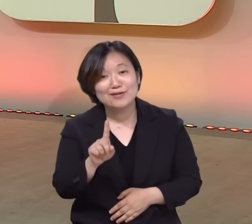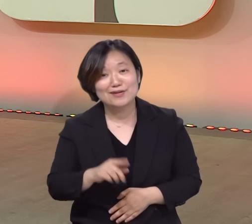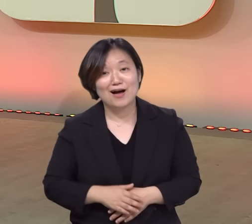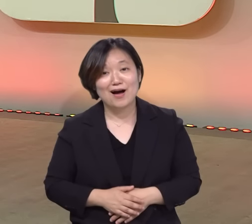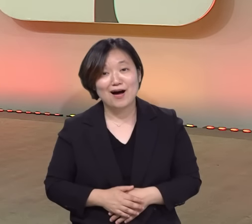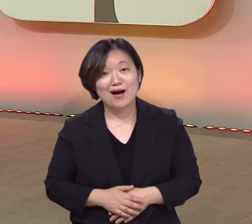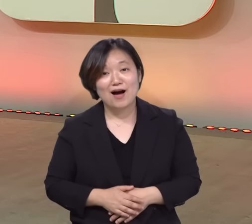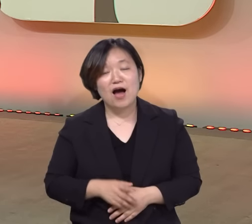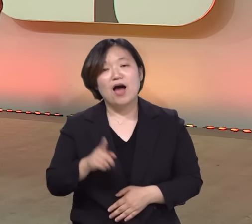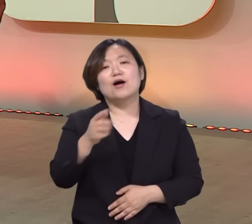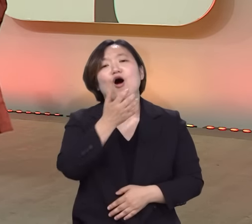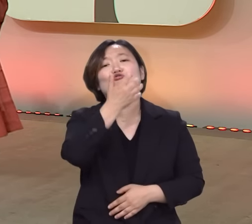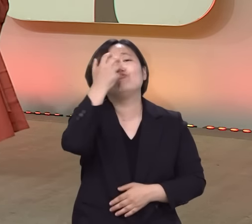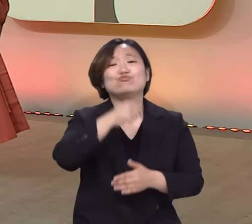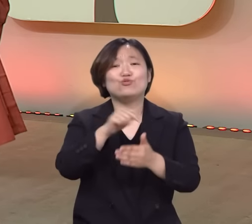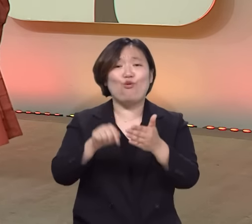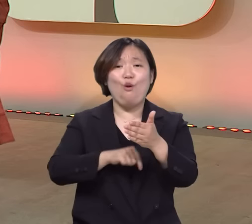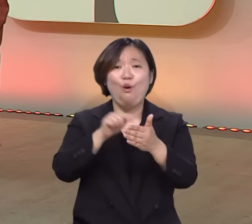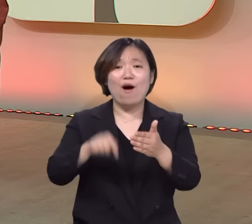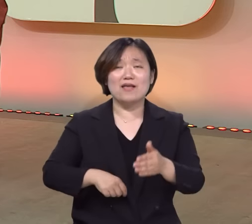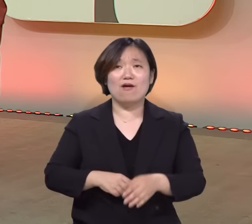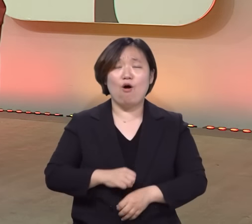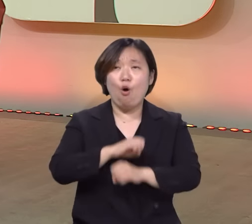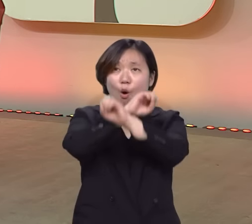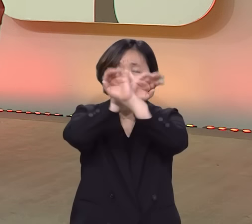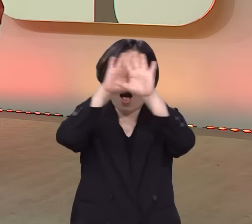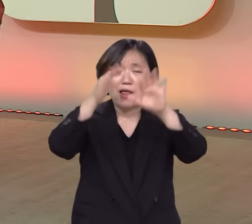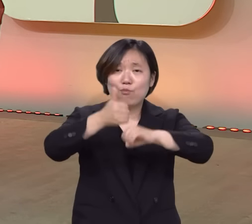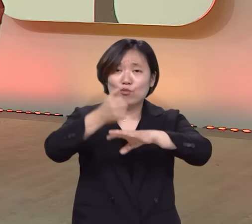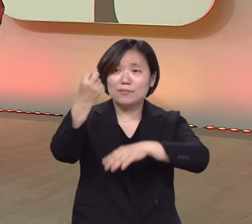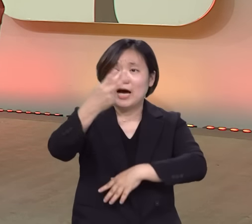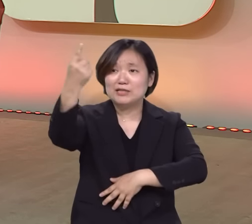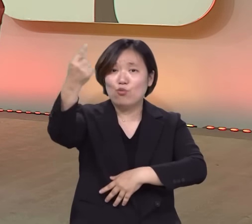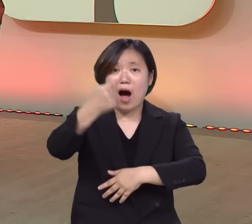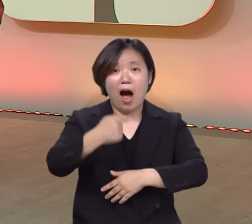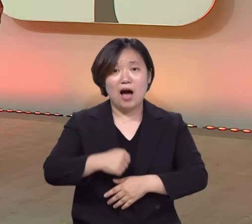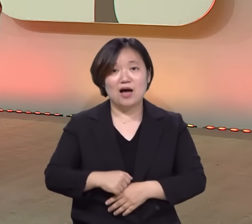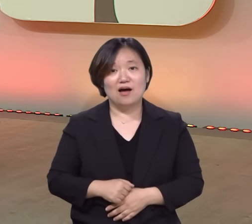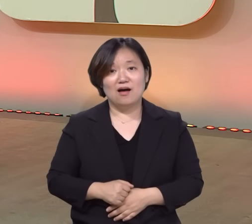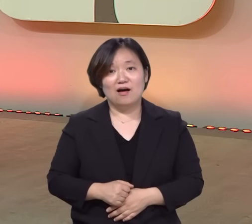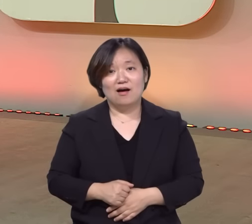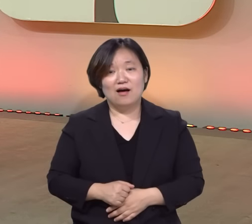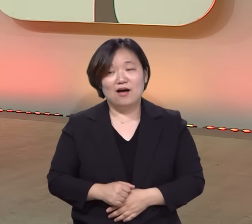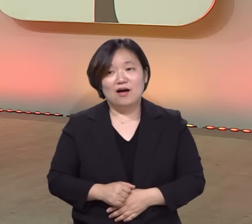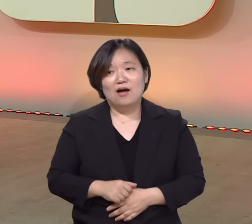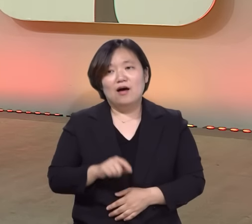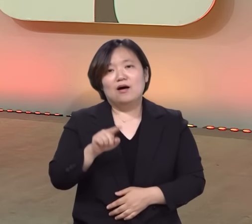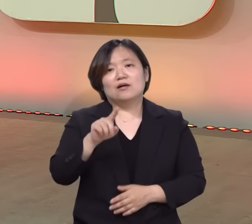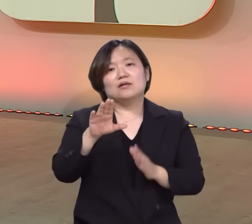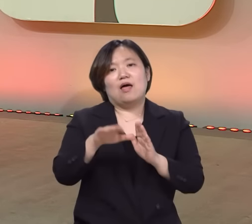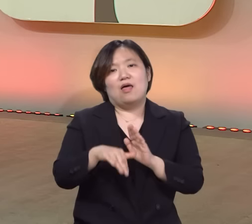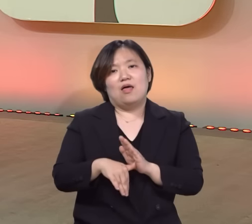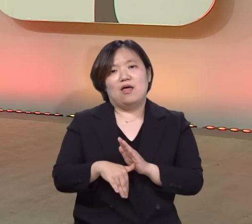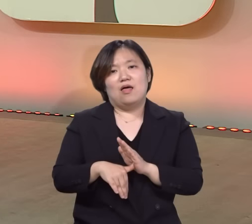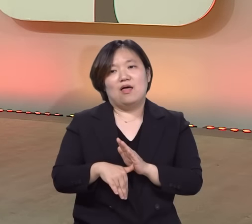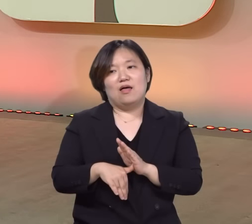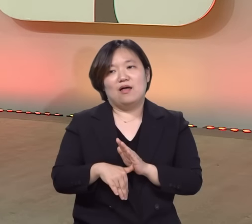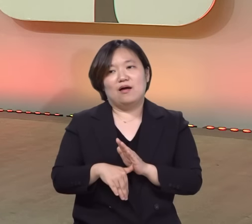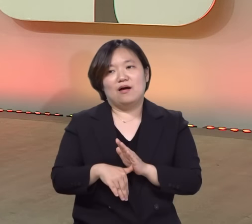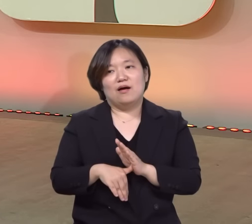꿈에서 또 관세음보살님이 나타나는 꿈을 꾸면서 그때 그때